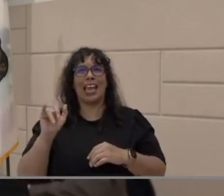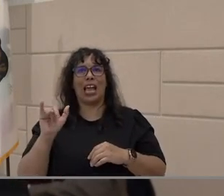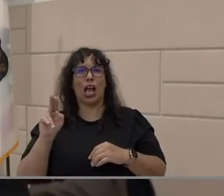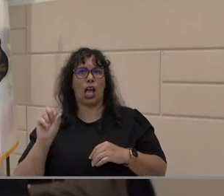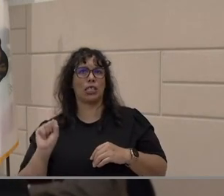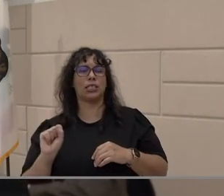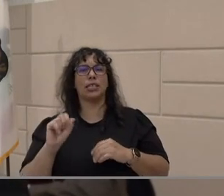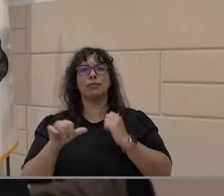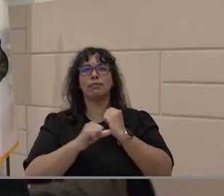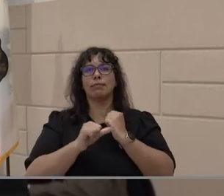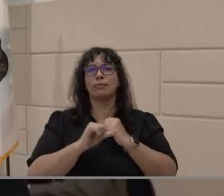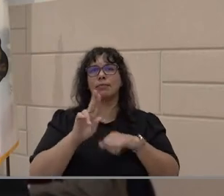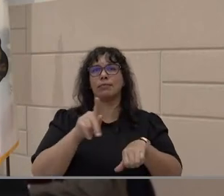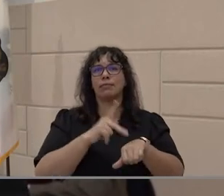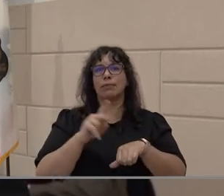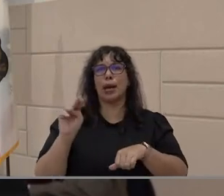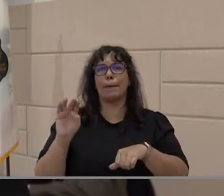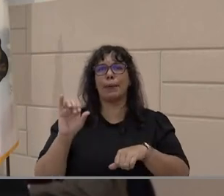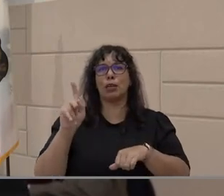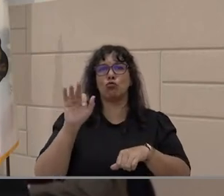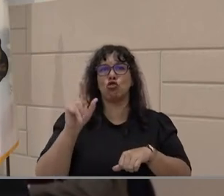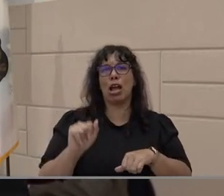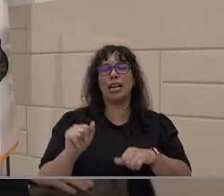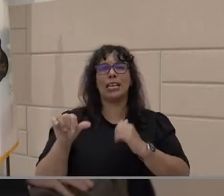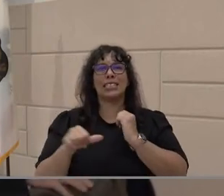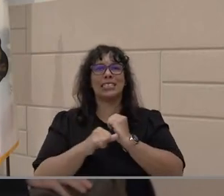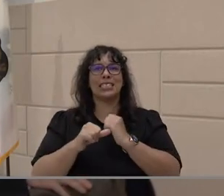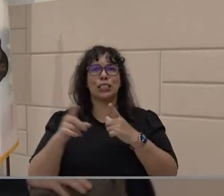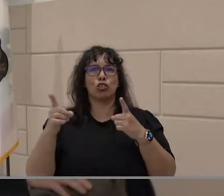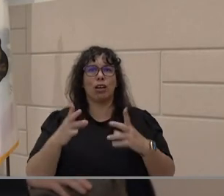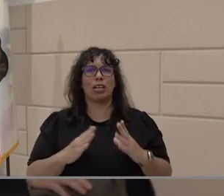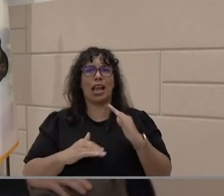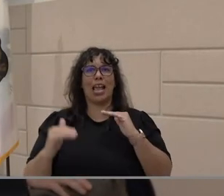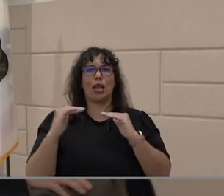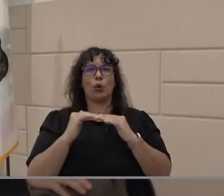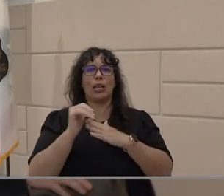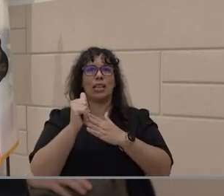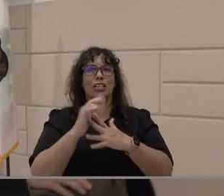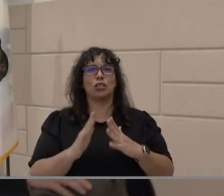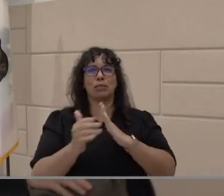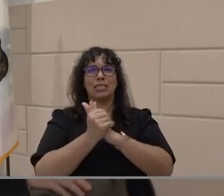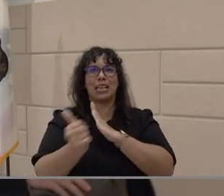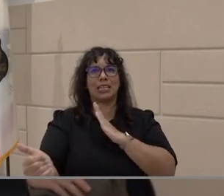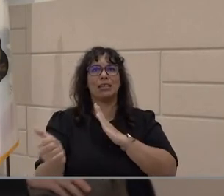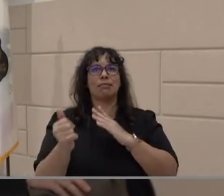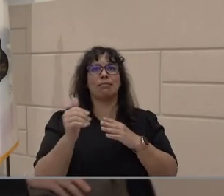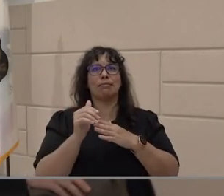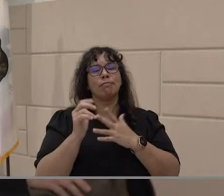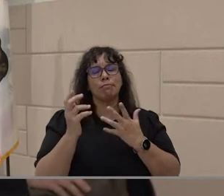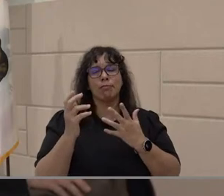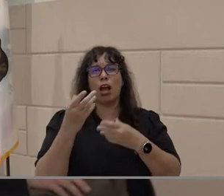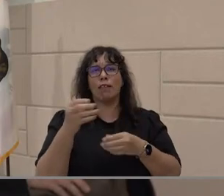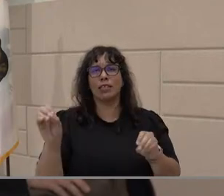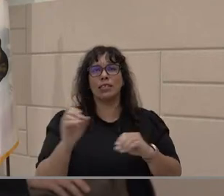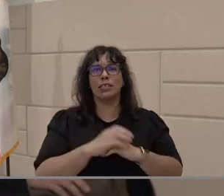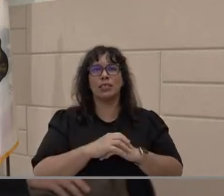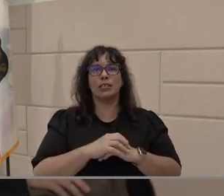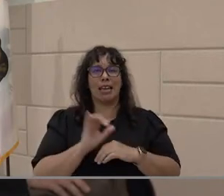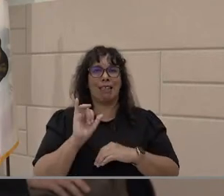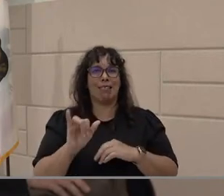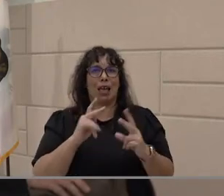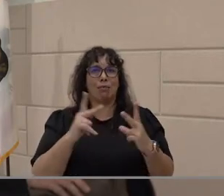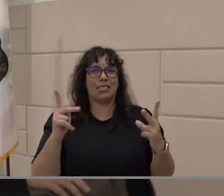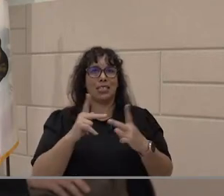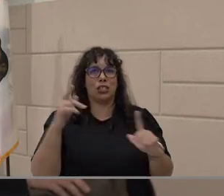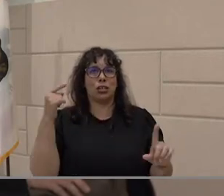Contran ធ្លាប់ធ្វើជានាយកសាលារៀនរួមឥឡូវហ្នឹងធ្វើជាអ្នកជំនួយអ្នកដឹកនាំក